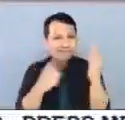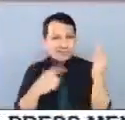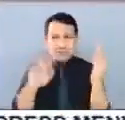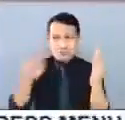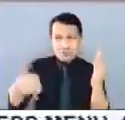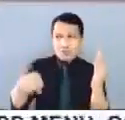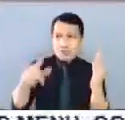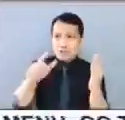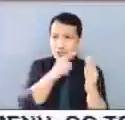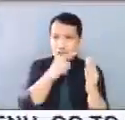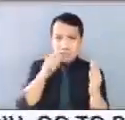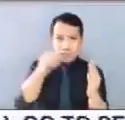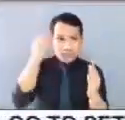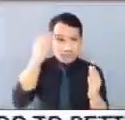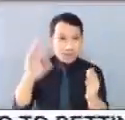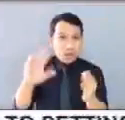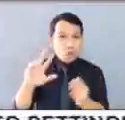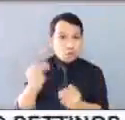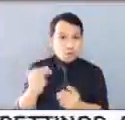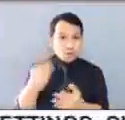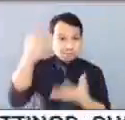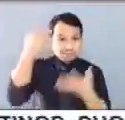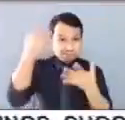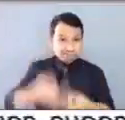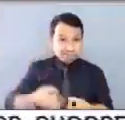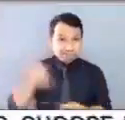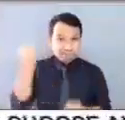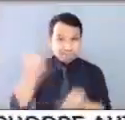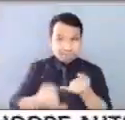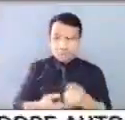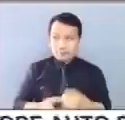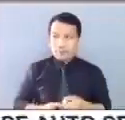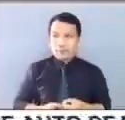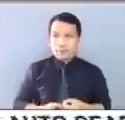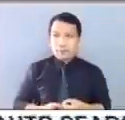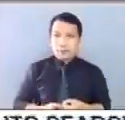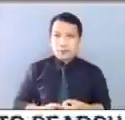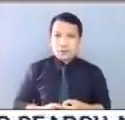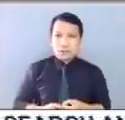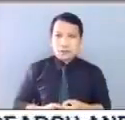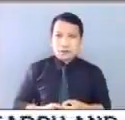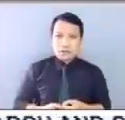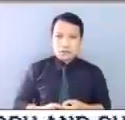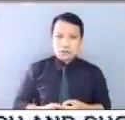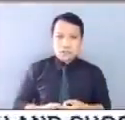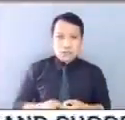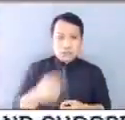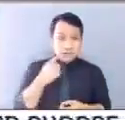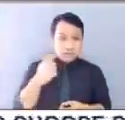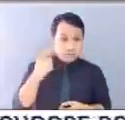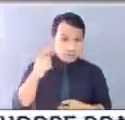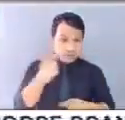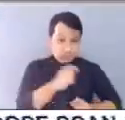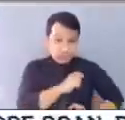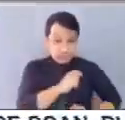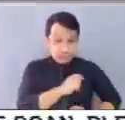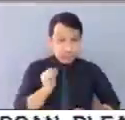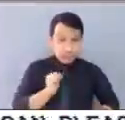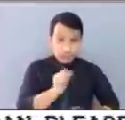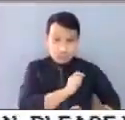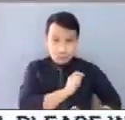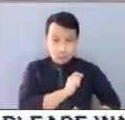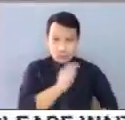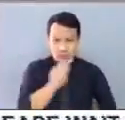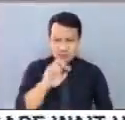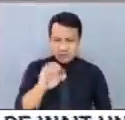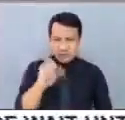marami ang kakandidato, hindi katulad sa ibang bansa, lalo na sa Amerika, may dalawang kandidato lang. Although,